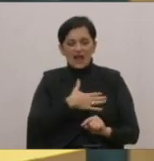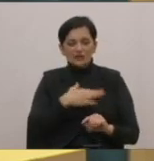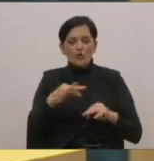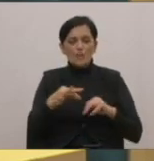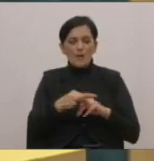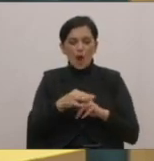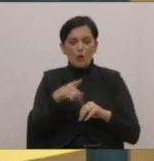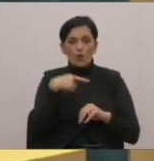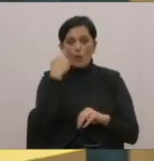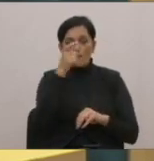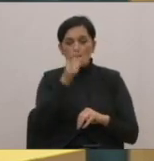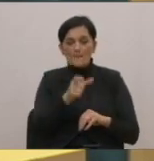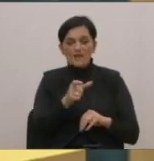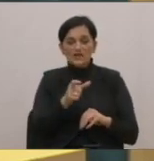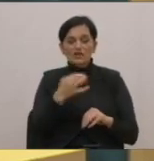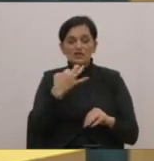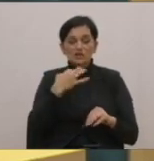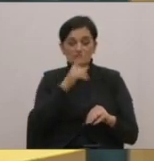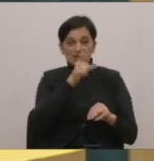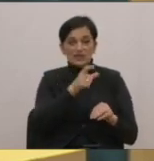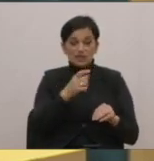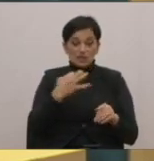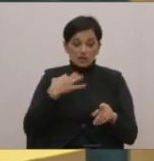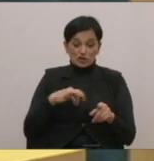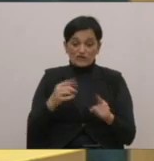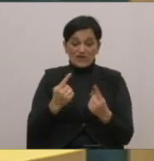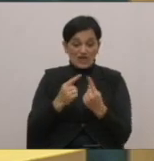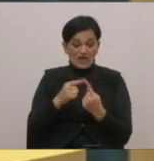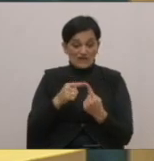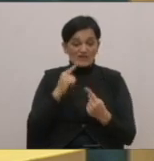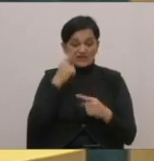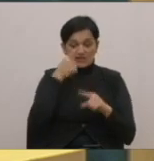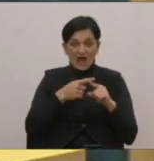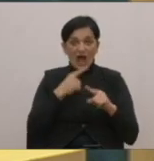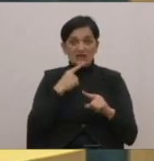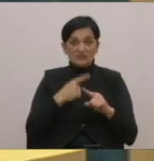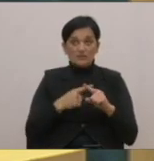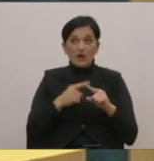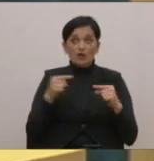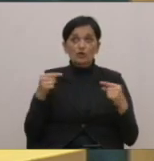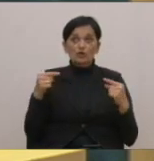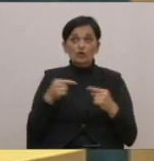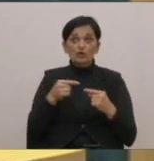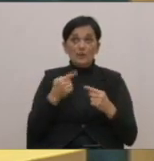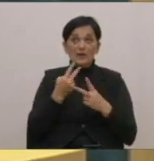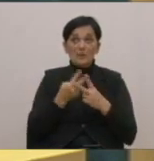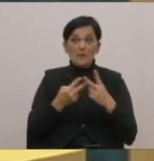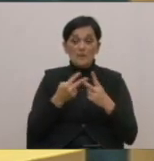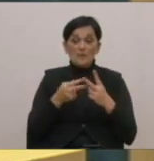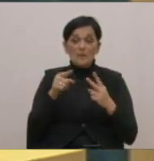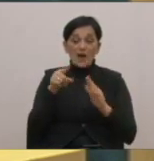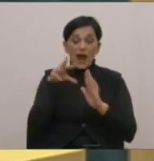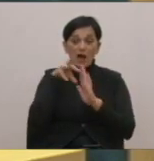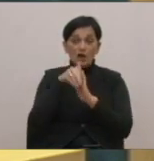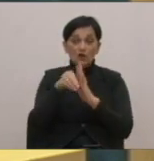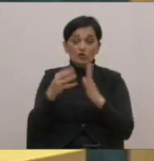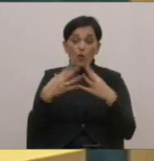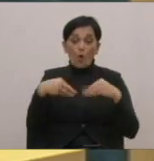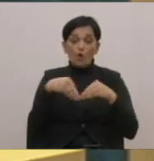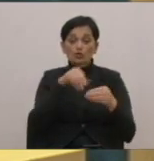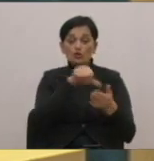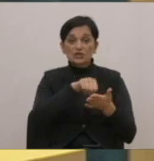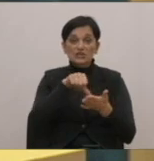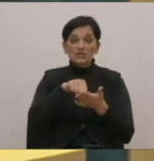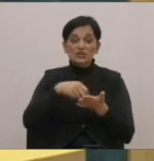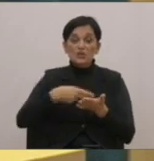პირი რომელთანაც საერთო შვილი ჰყავს და ძმა არიან და შესაბამისად პოტენციურ დაცებულებაში მოთავსებულ ოჯახის წევრთან